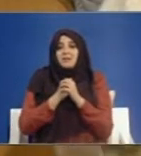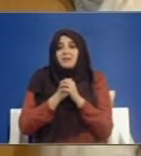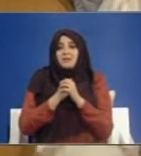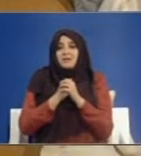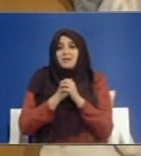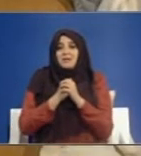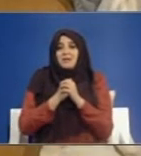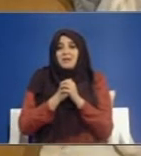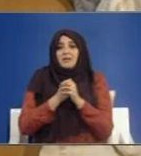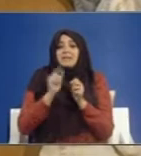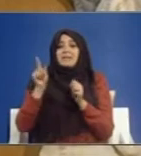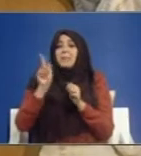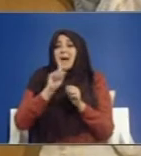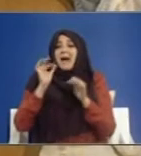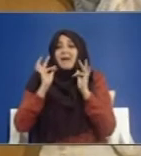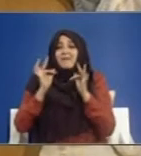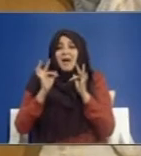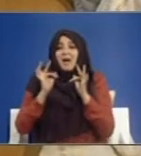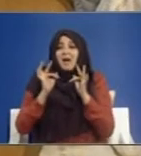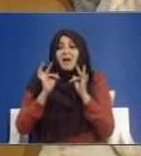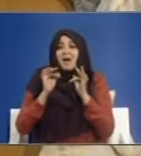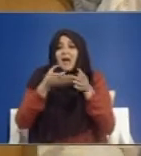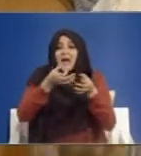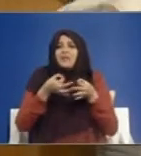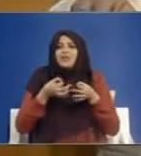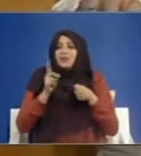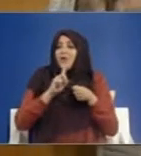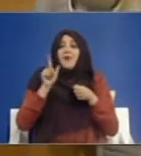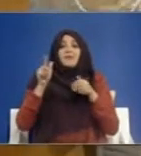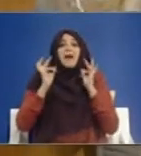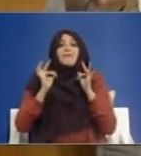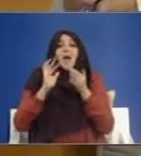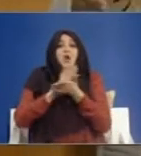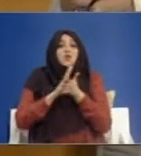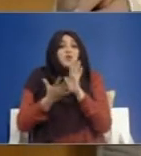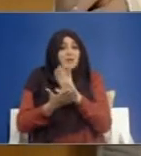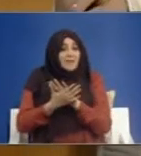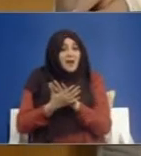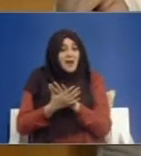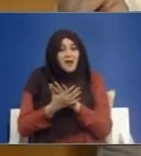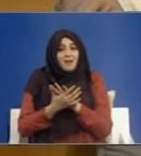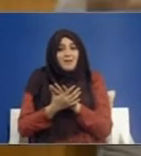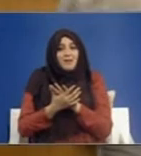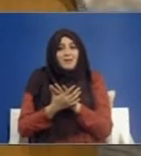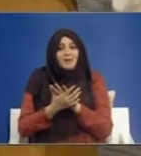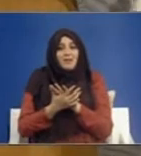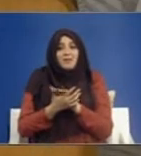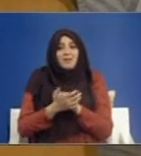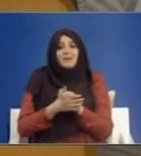والقضية مش قضية المقتصد في المؤسسة، إنما هي لجنة الخدمات الاجتماعية التي